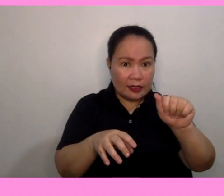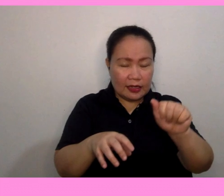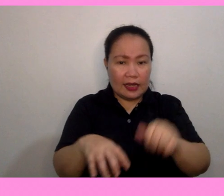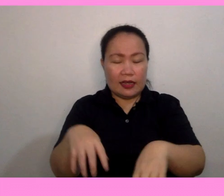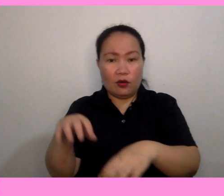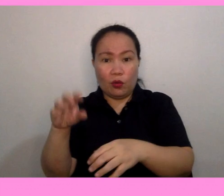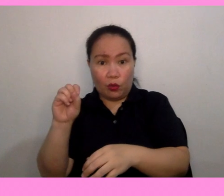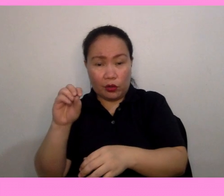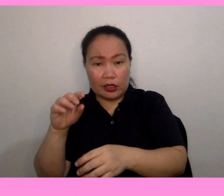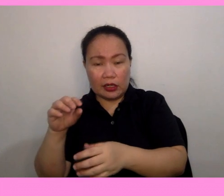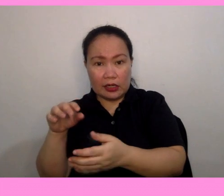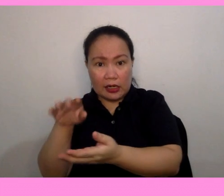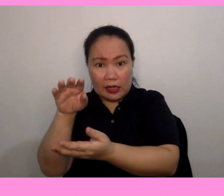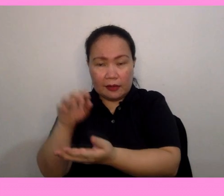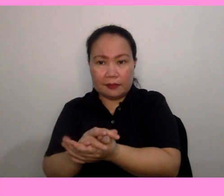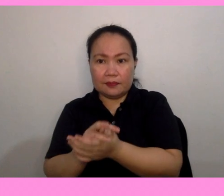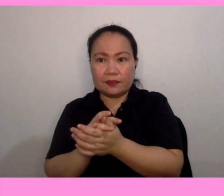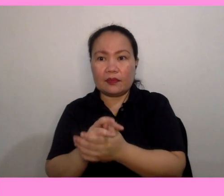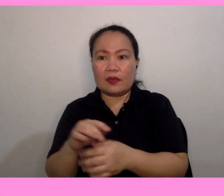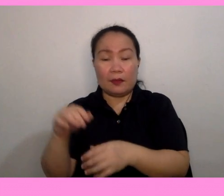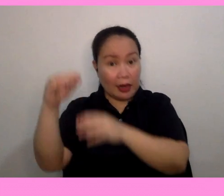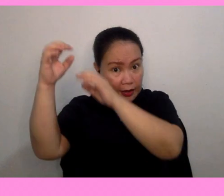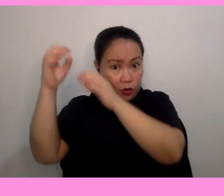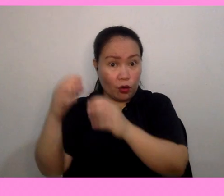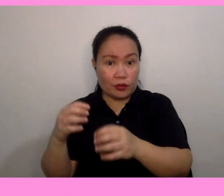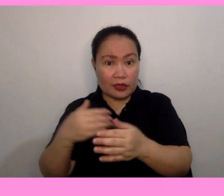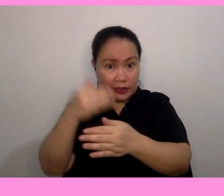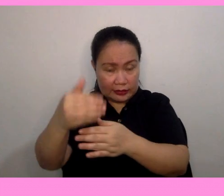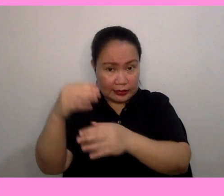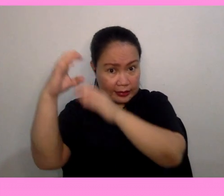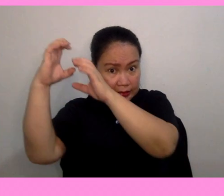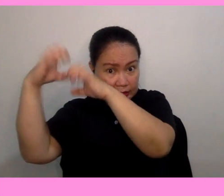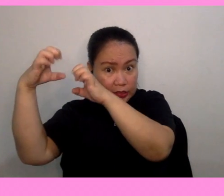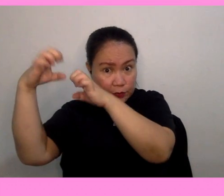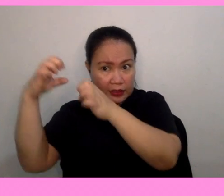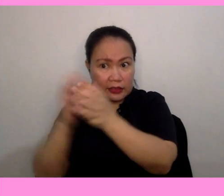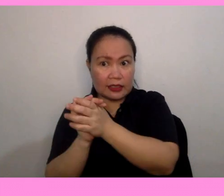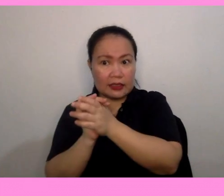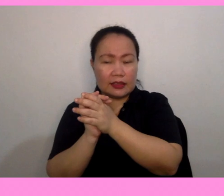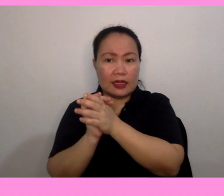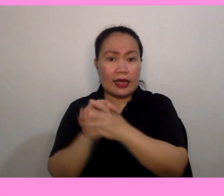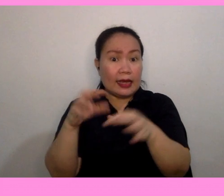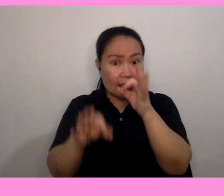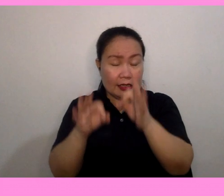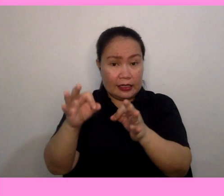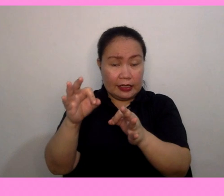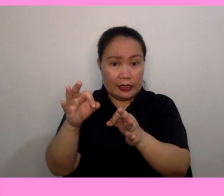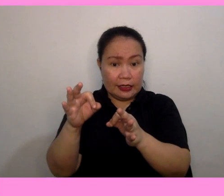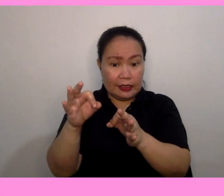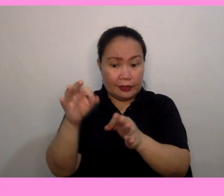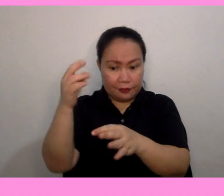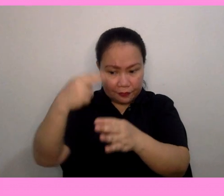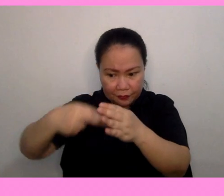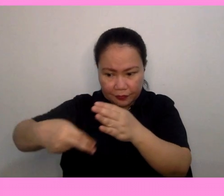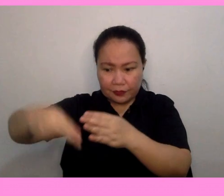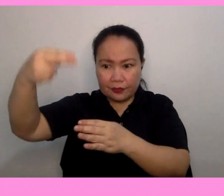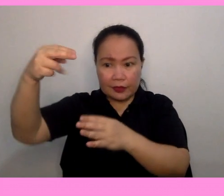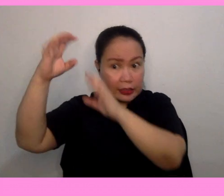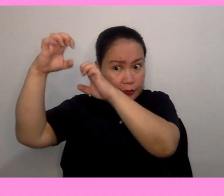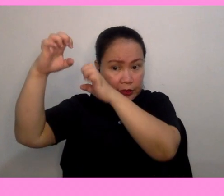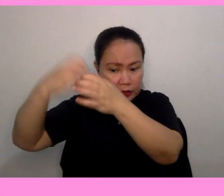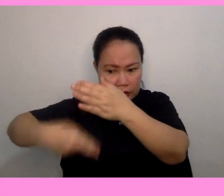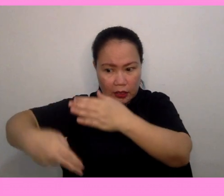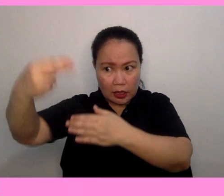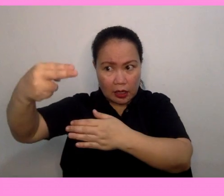Inaasahan ng mga mamimili sa presyo sa hinaharap. Kung inaasahan ng mga mamimili na tataas ang presyo ng isang particular